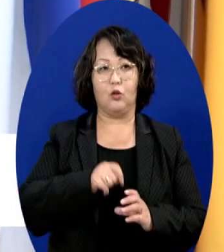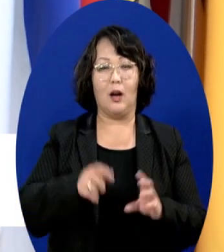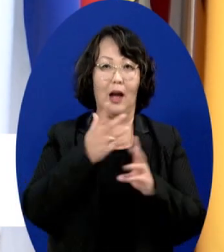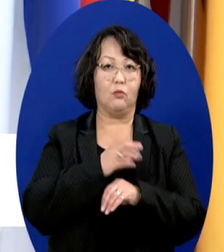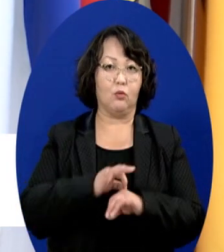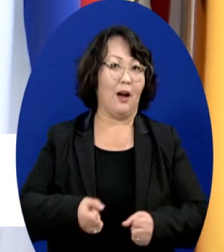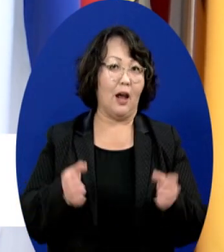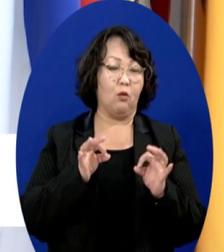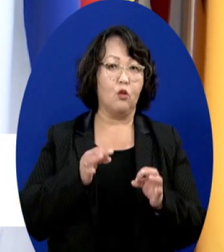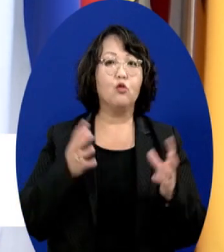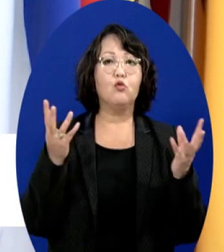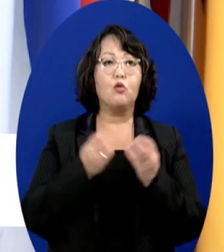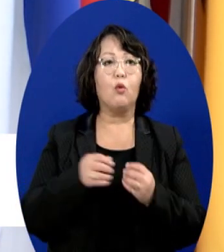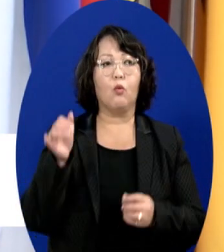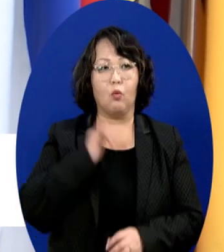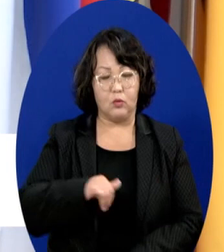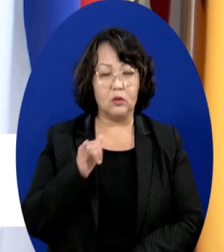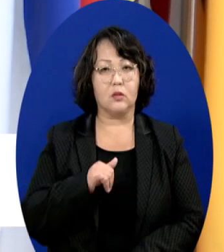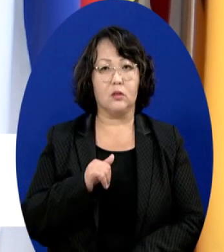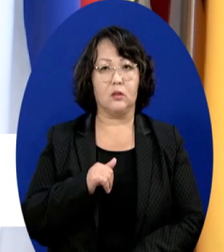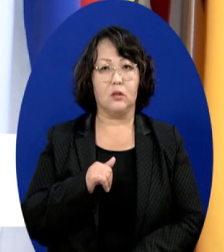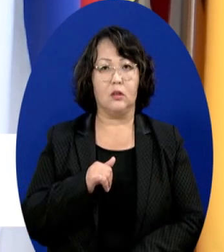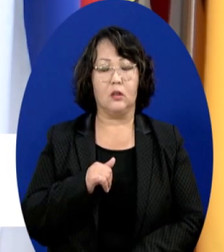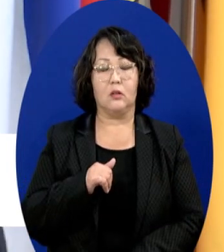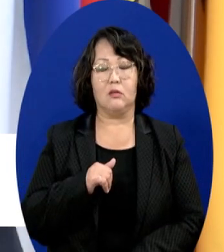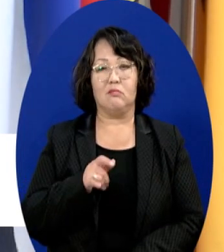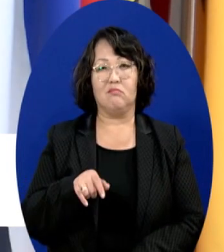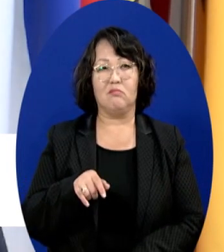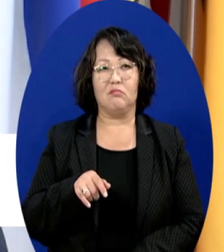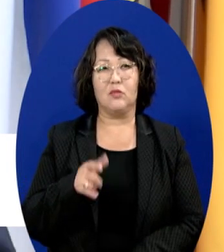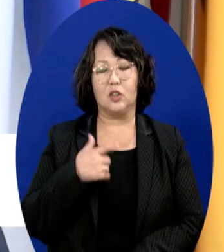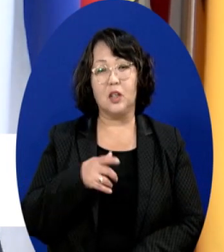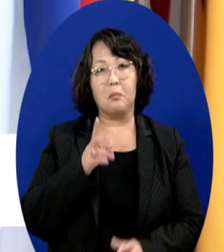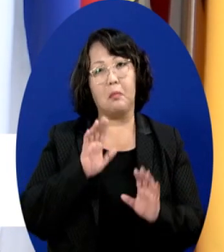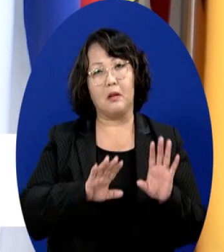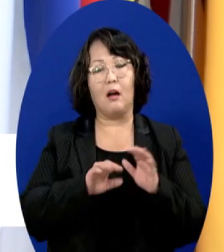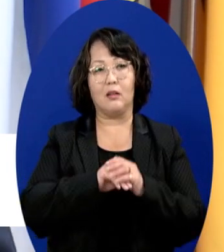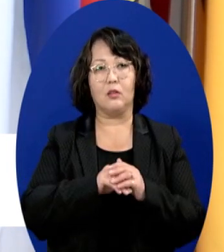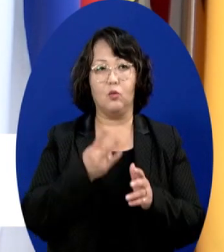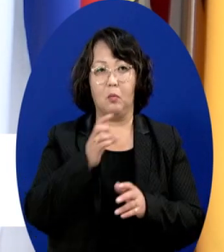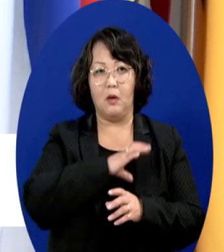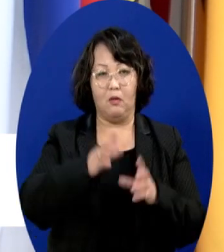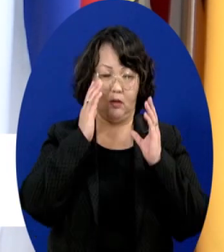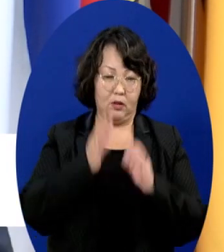алдаагүй цөөн тооны орны нэгэн тооцогдж байгаа. Энэ байдлаа хадгалахад нь нэгдсэн үндэсний байгууллага анхаарч байна.